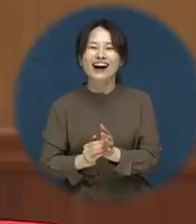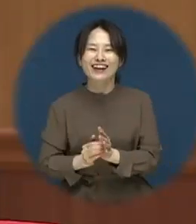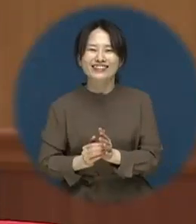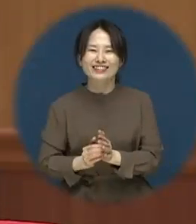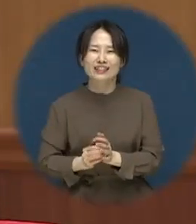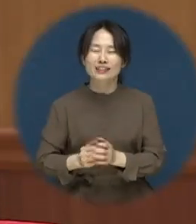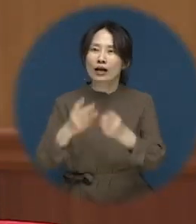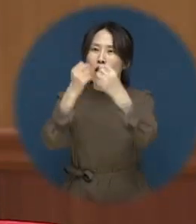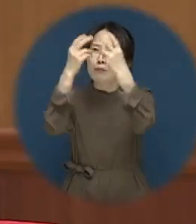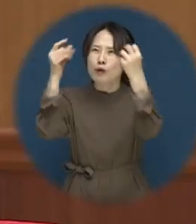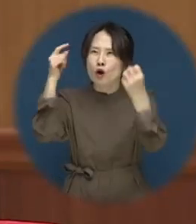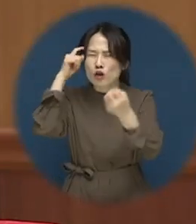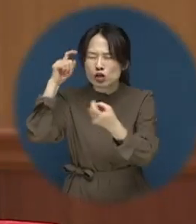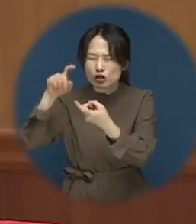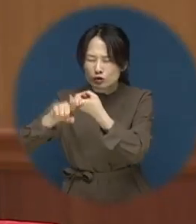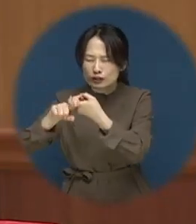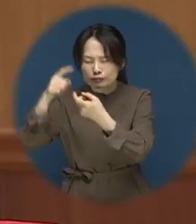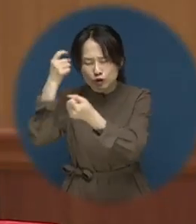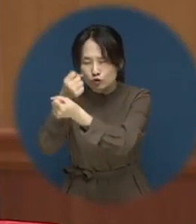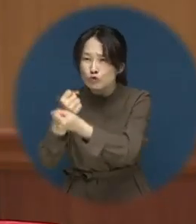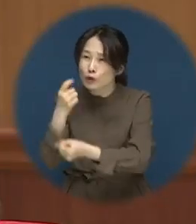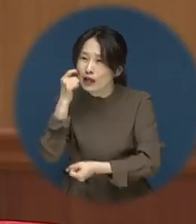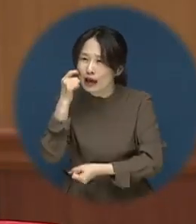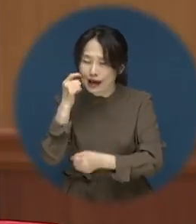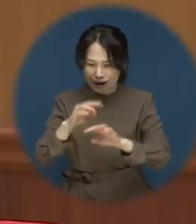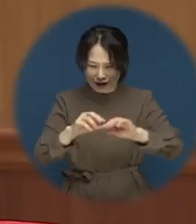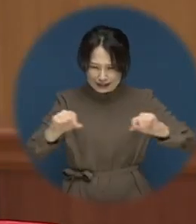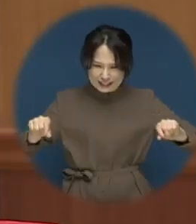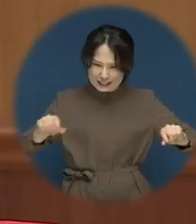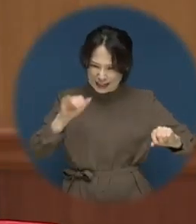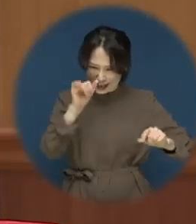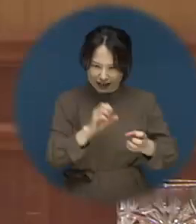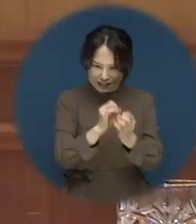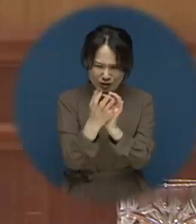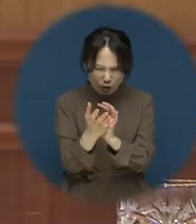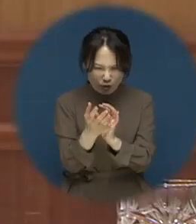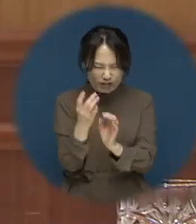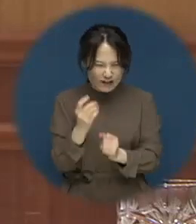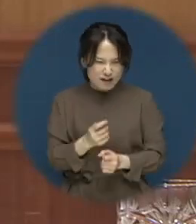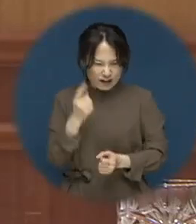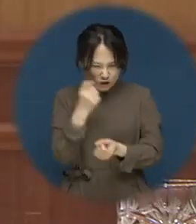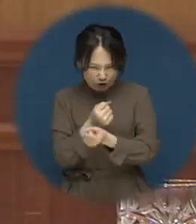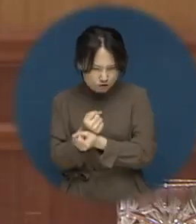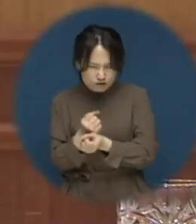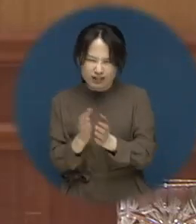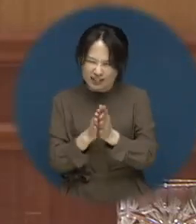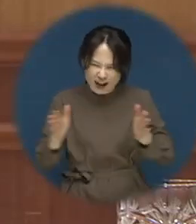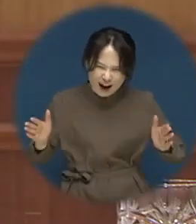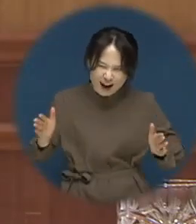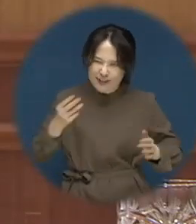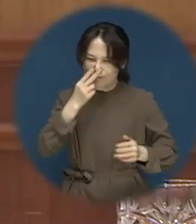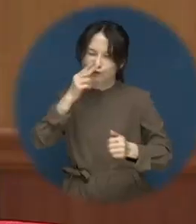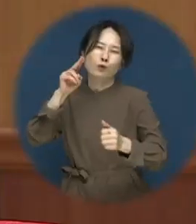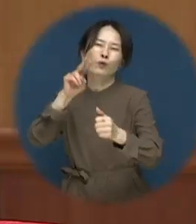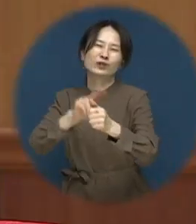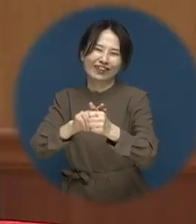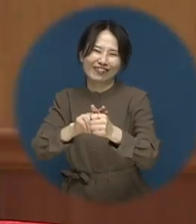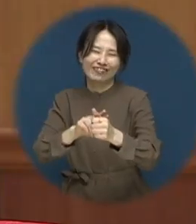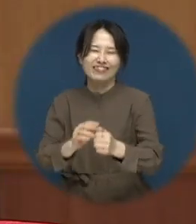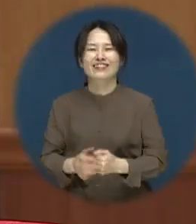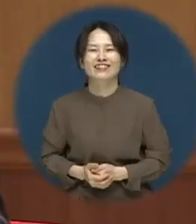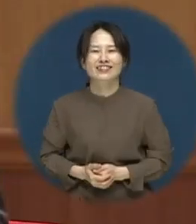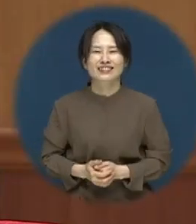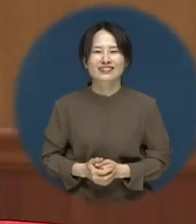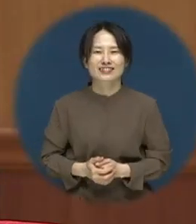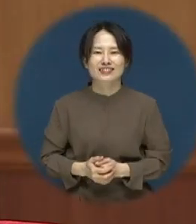별을 못 보면 오. 땅에 떨어진 별을 봐야지 그래. 그때부터 이제 애정을 갖기 시작한 거죠. 그래서 온실에 취직을 하신 거예요? 예. 그래서